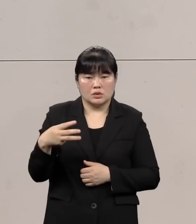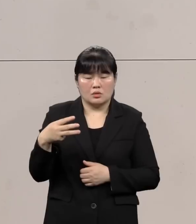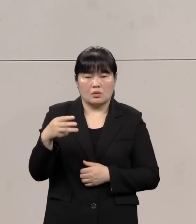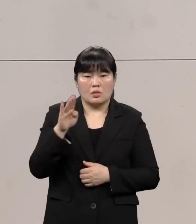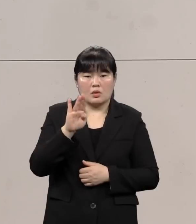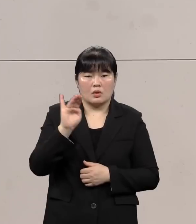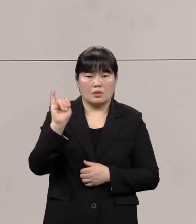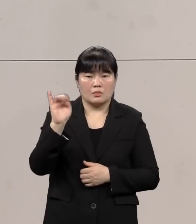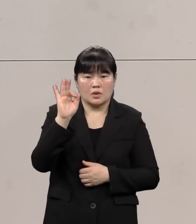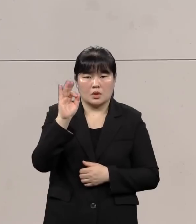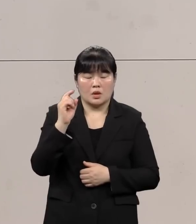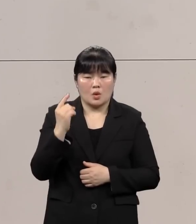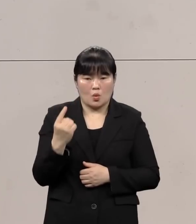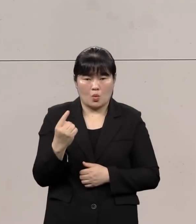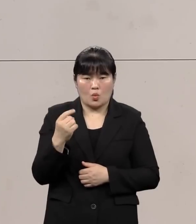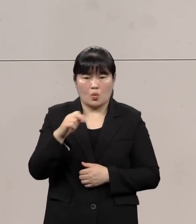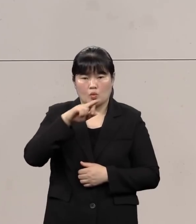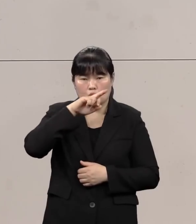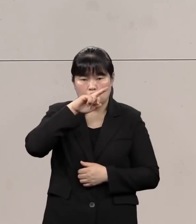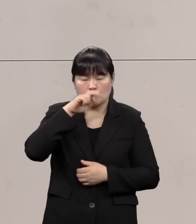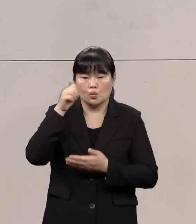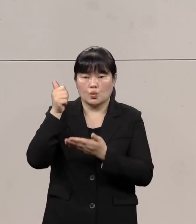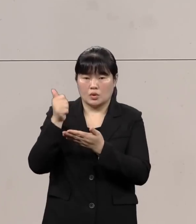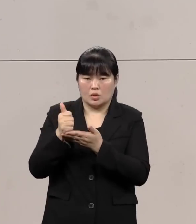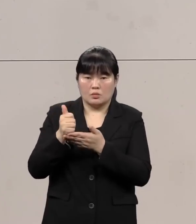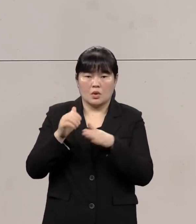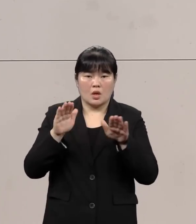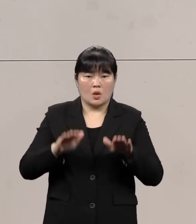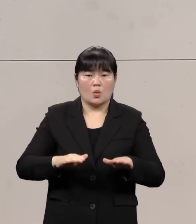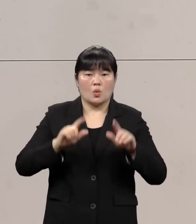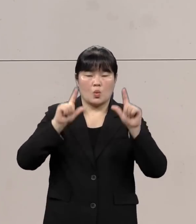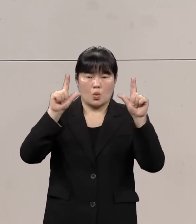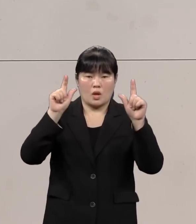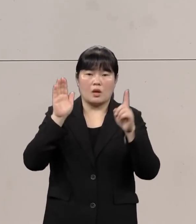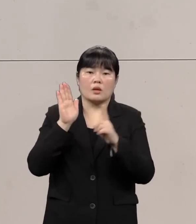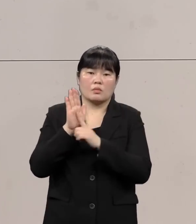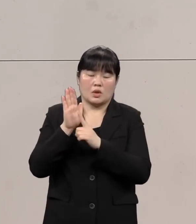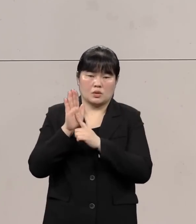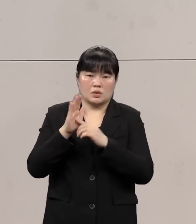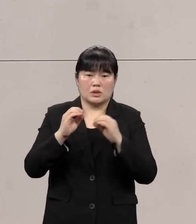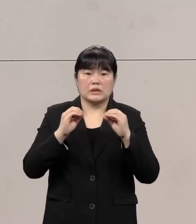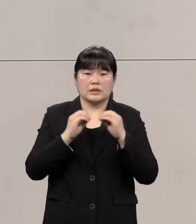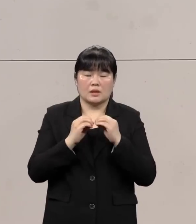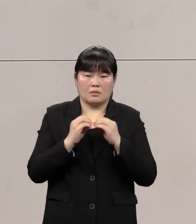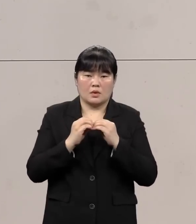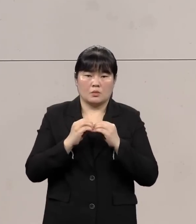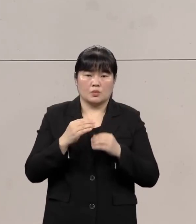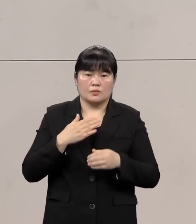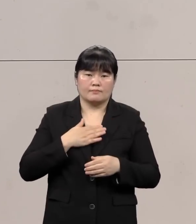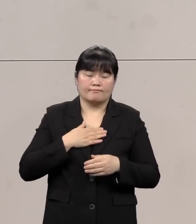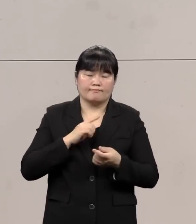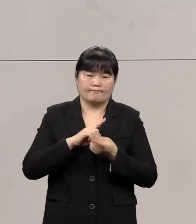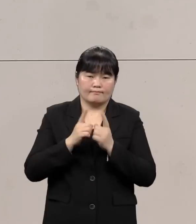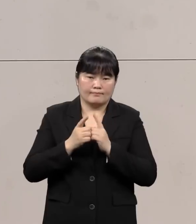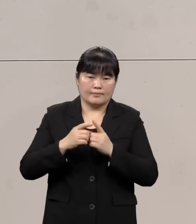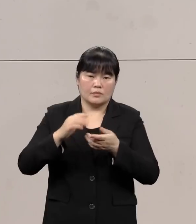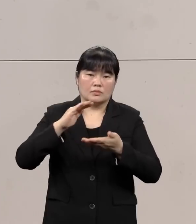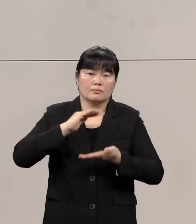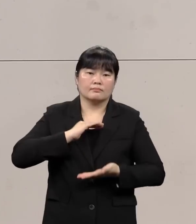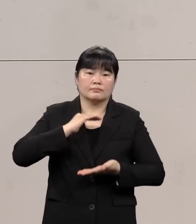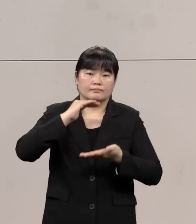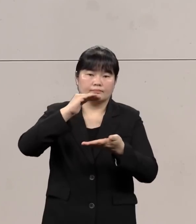그 내용 일부는 우리에게 큰 도움이 된다고 생각합니다 성서 사도직 위원회 총무로서